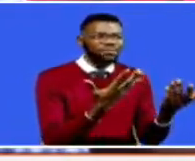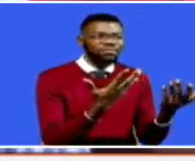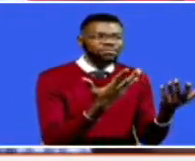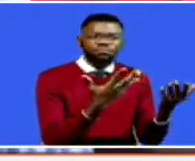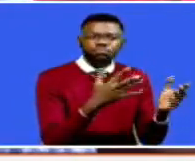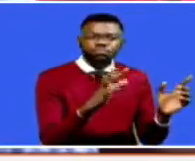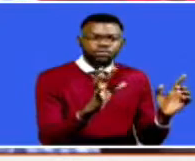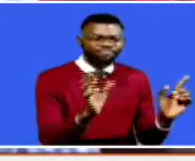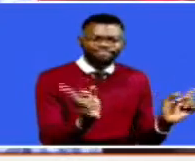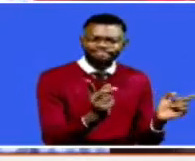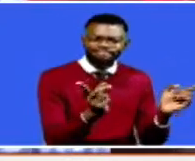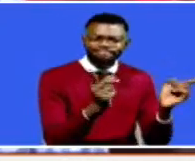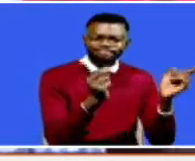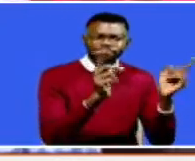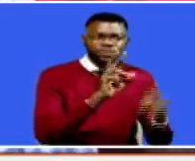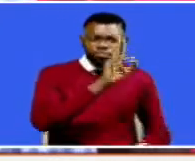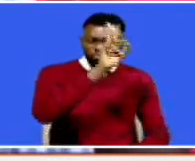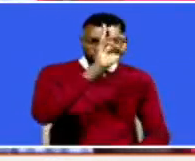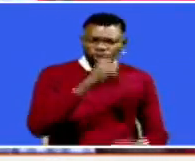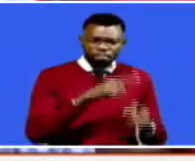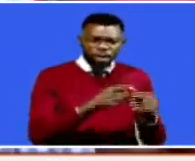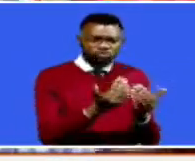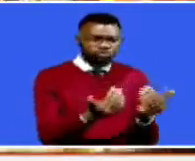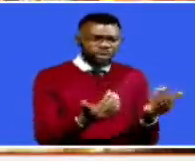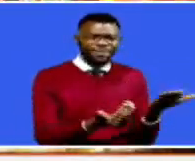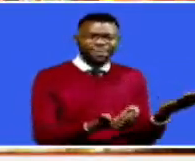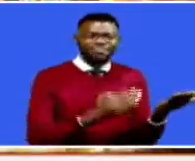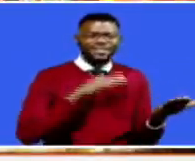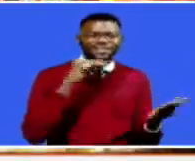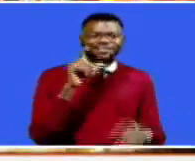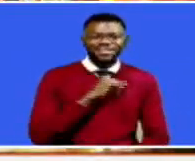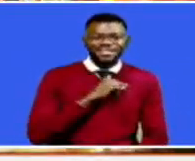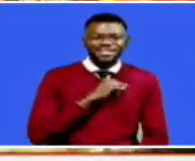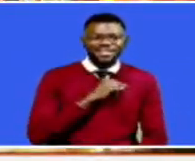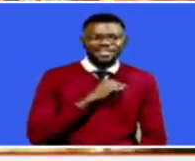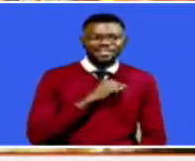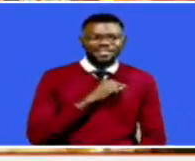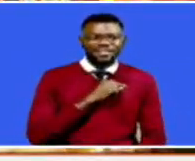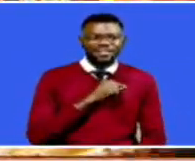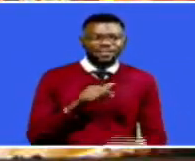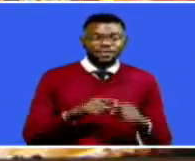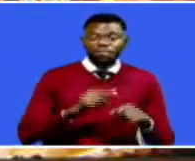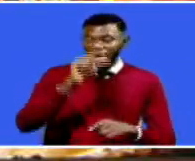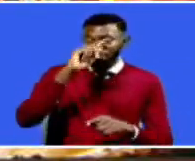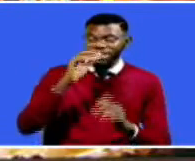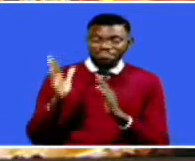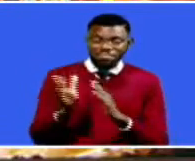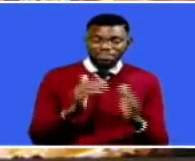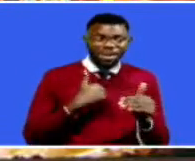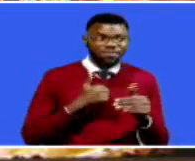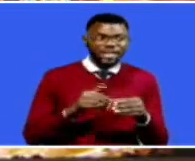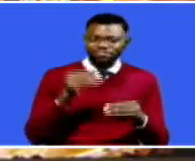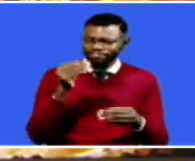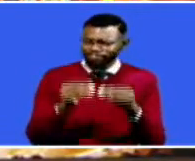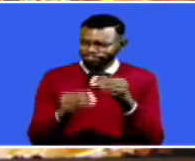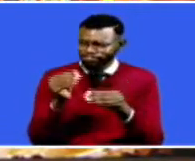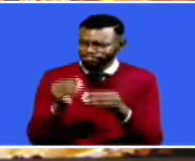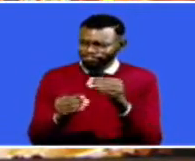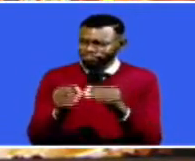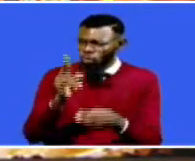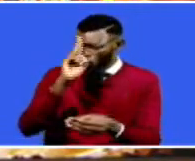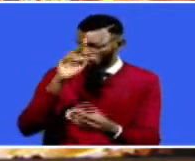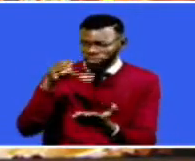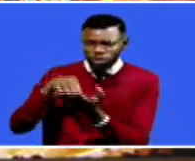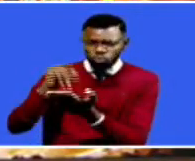airstrip na kifo ikampata hapo. Huku hayo kijiri, serikali na mpango wa kukarabati vituo vya polisi kote